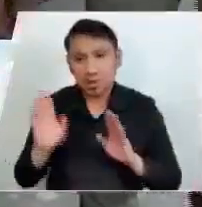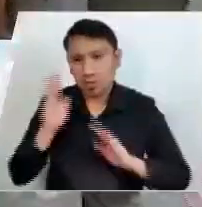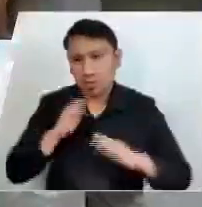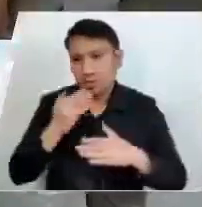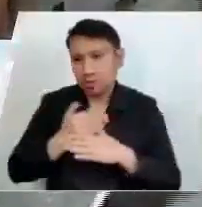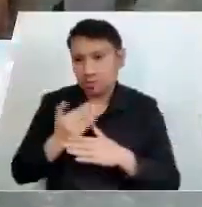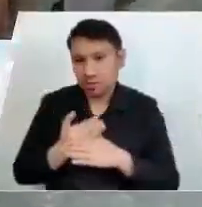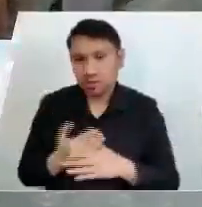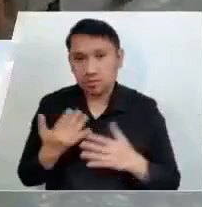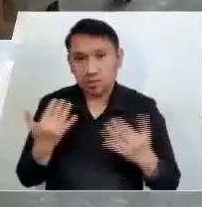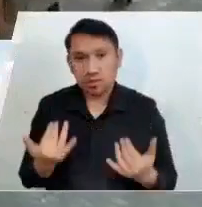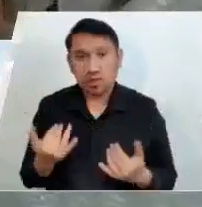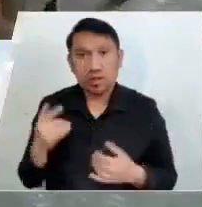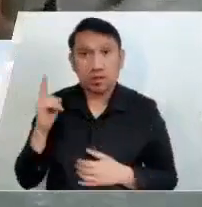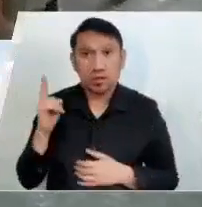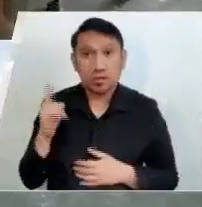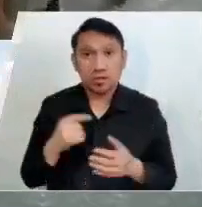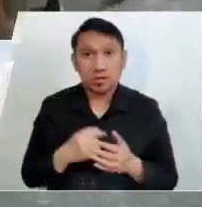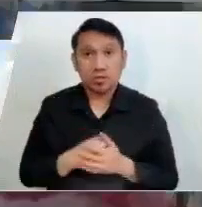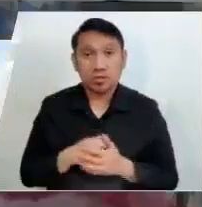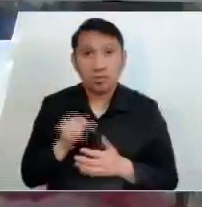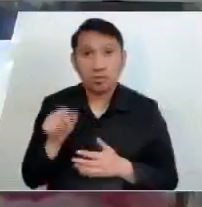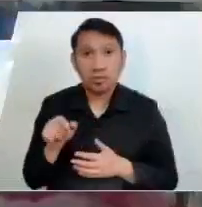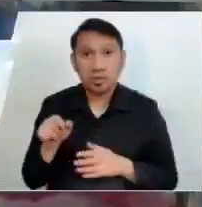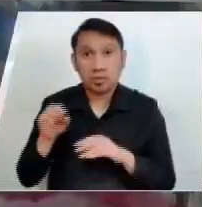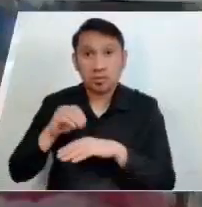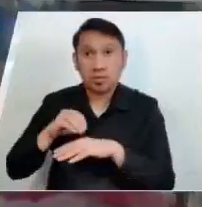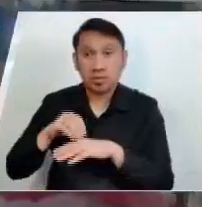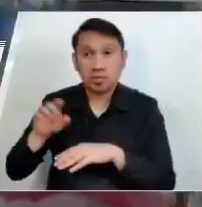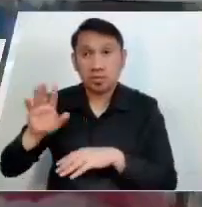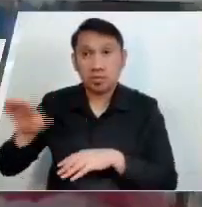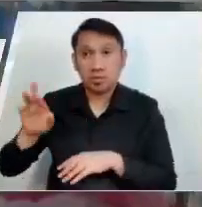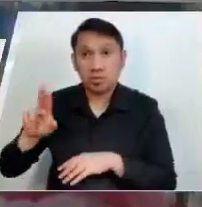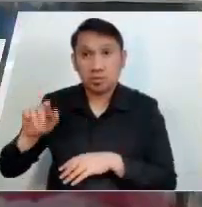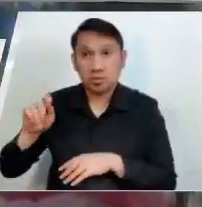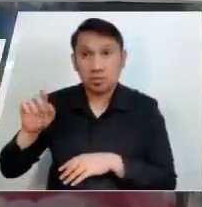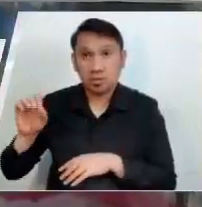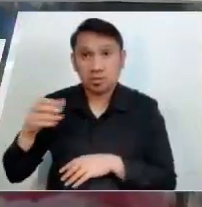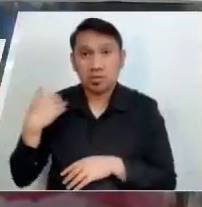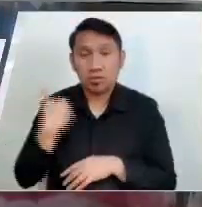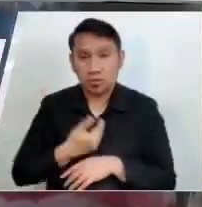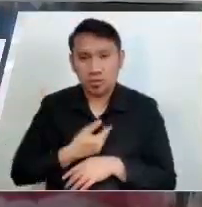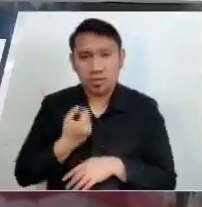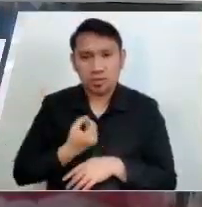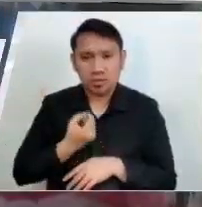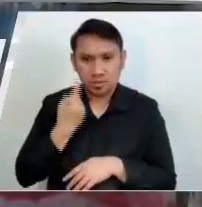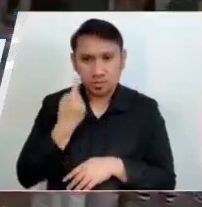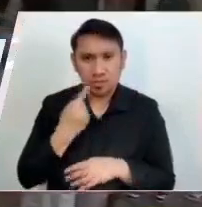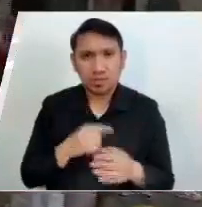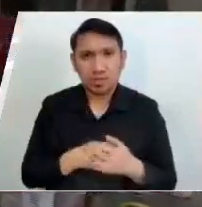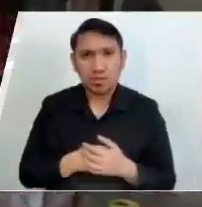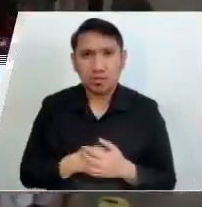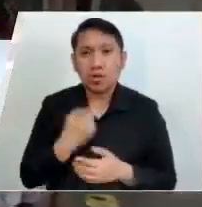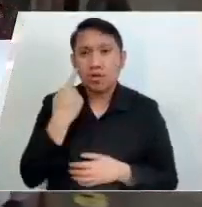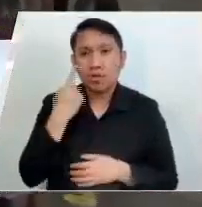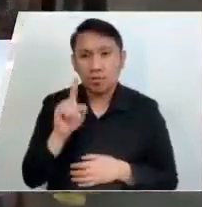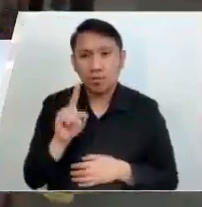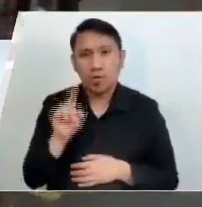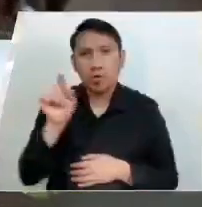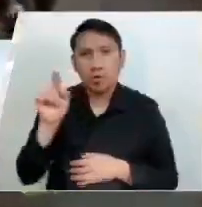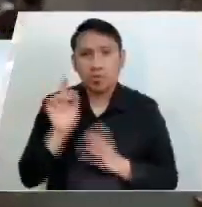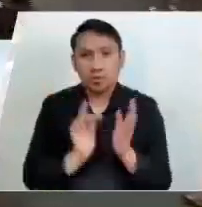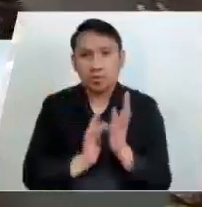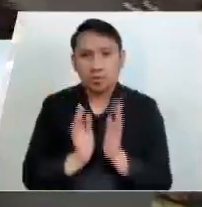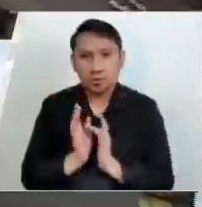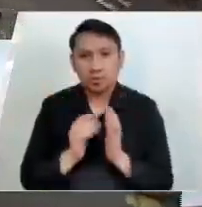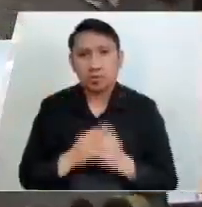Luz Viminda, bandang rekto na muna magtitinda. Inuunawa na lang po namin para po kay Nazareno. Tulad sa mga